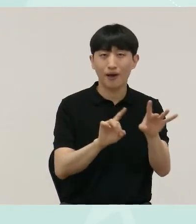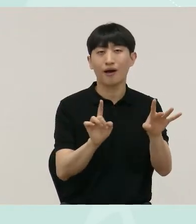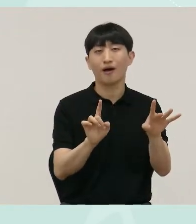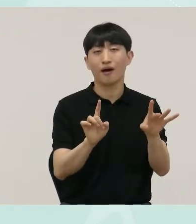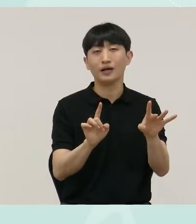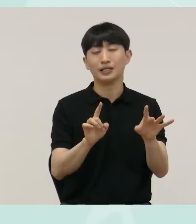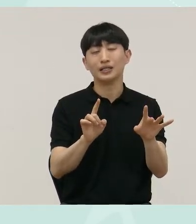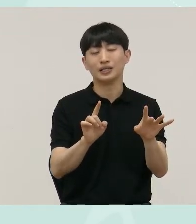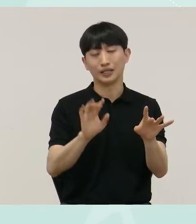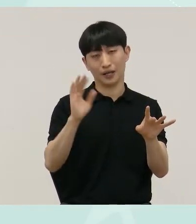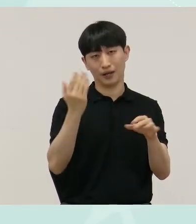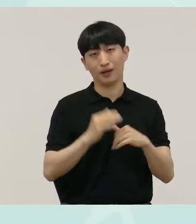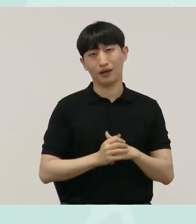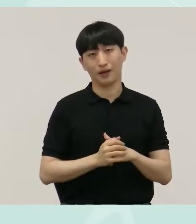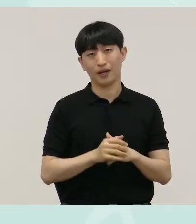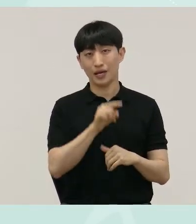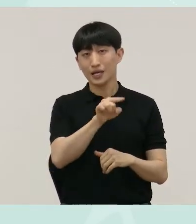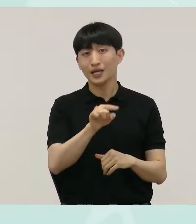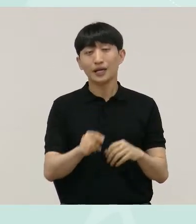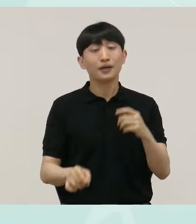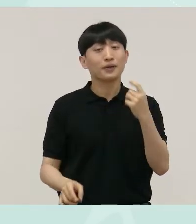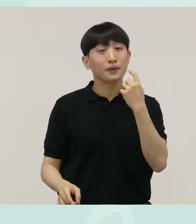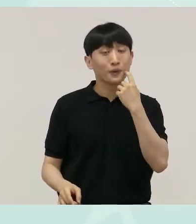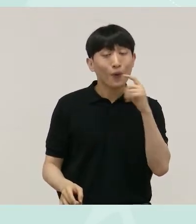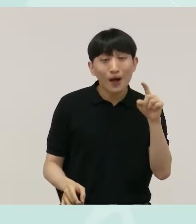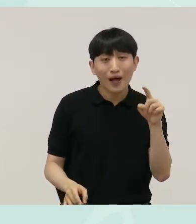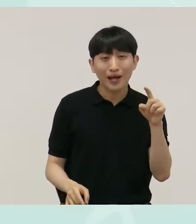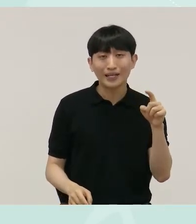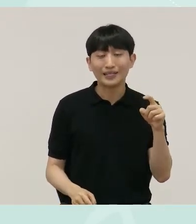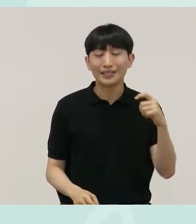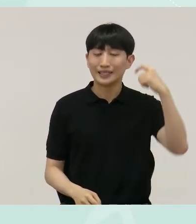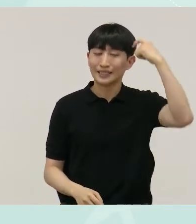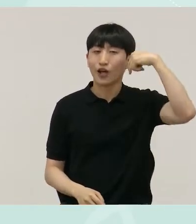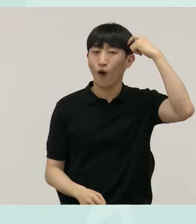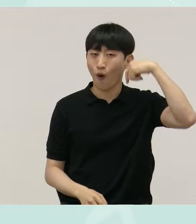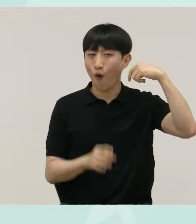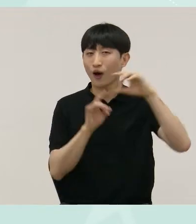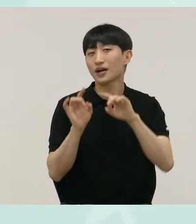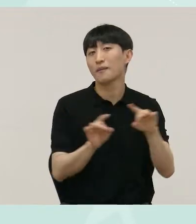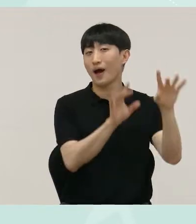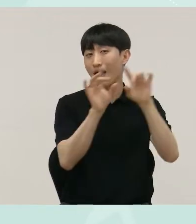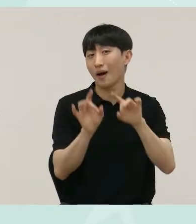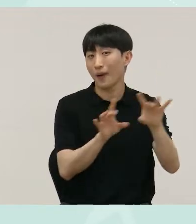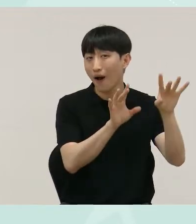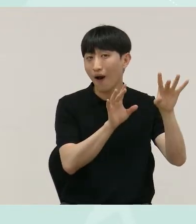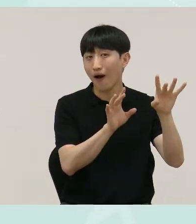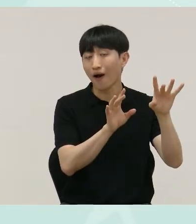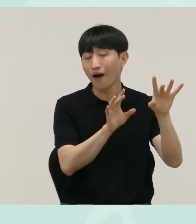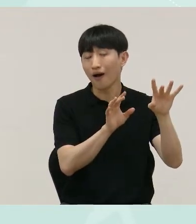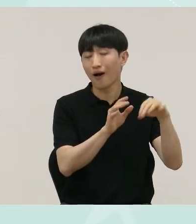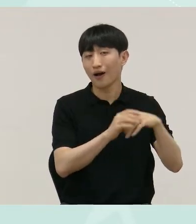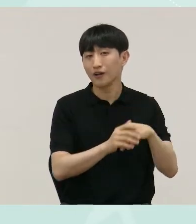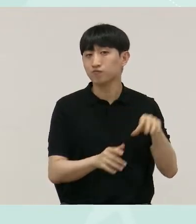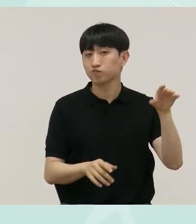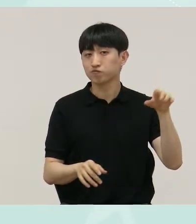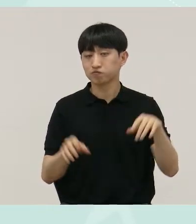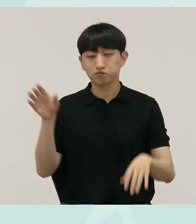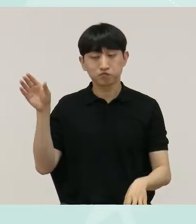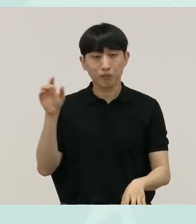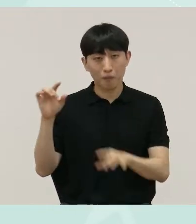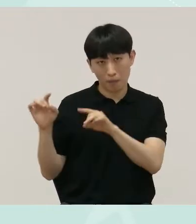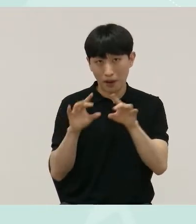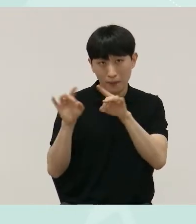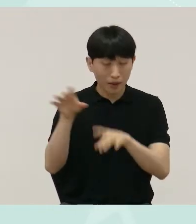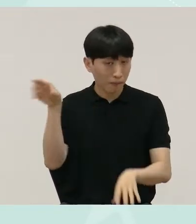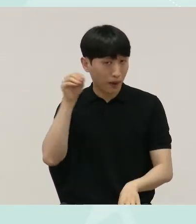스스로 시킨 다음에 이 노란색에 있는 신경원 세포 쪽으로 전기를 전달해서 청신경을 통해서 청신경이 자극되어